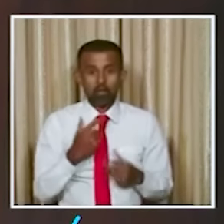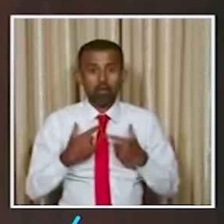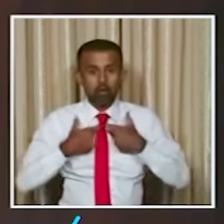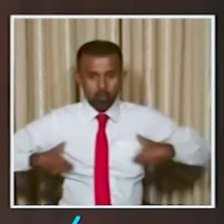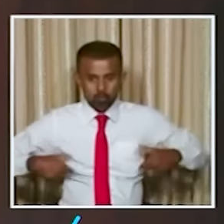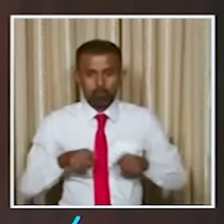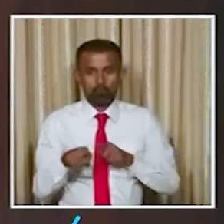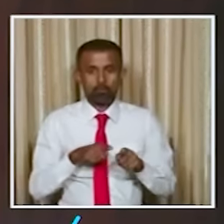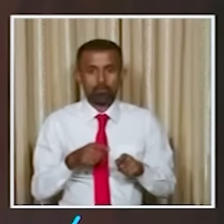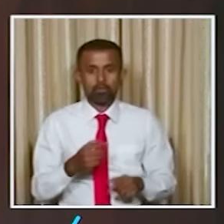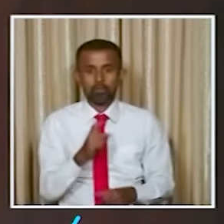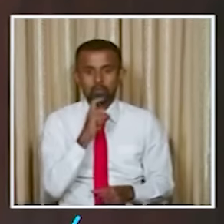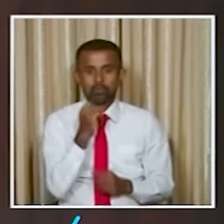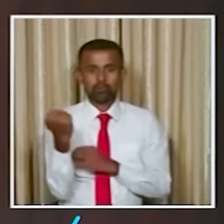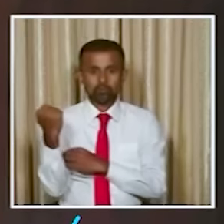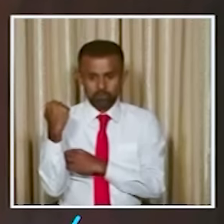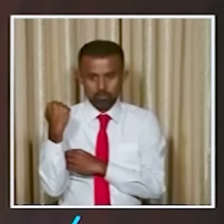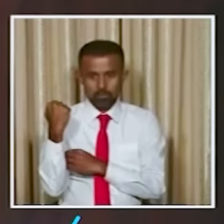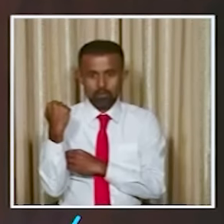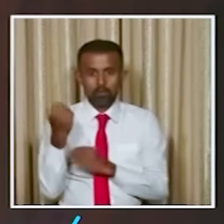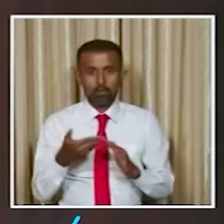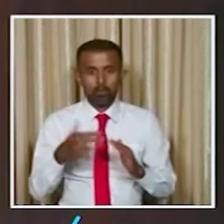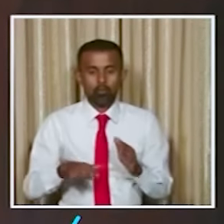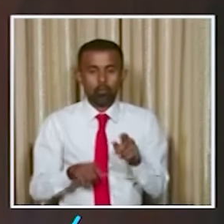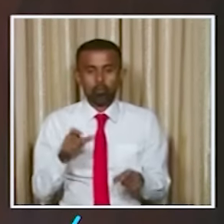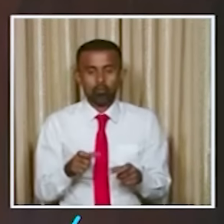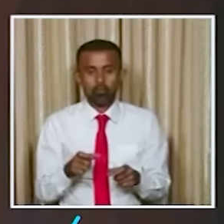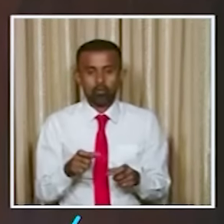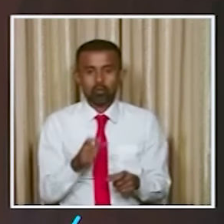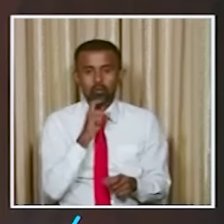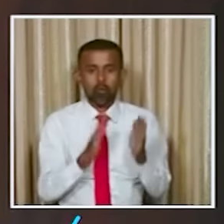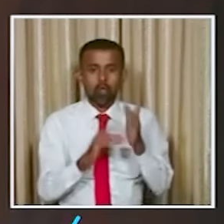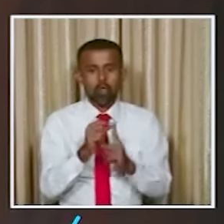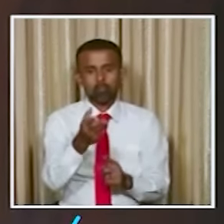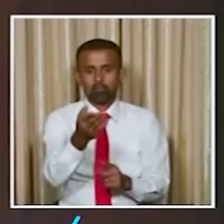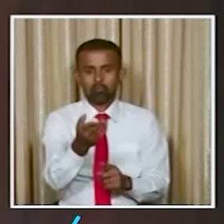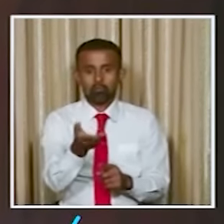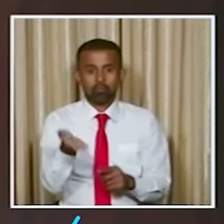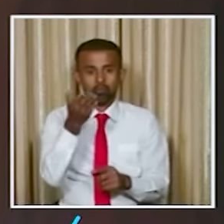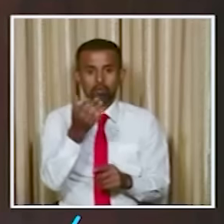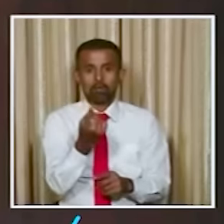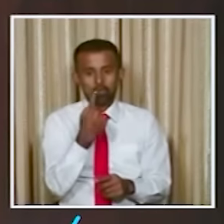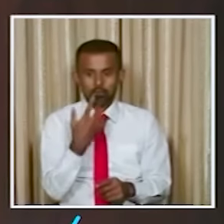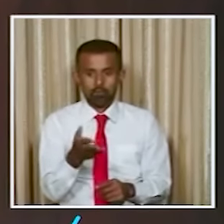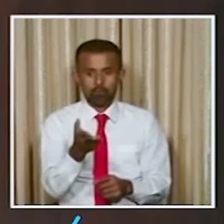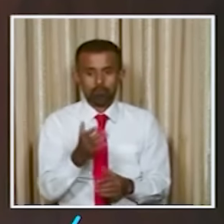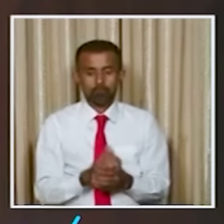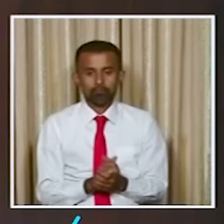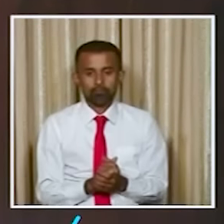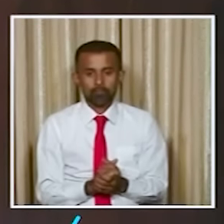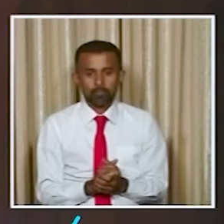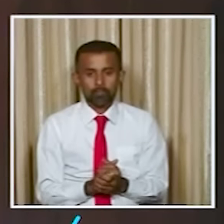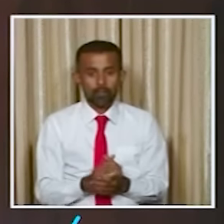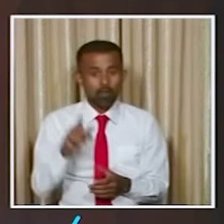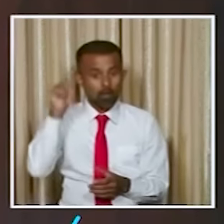විදියට අධිකරණ බලය ගමේ ජනතාවට මේ අධිකරණ මතුමා විතර ඔය කතාවට වැඩිය හොඳ කතාවක් එතුමා කියන්න තිබුණේ. මේ අර